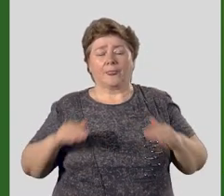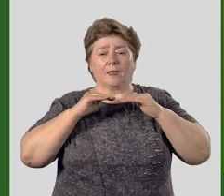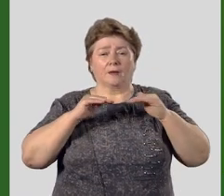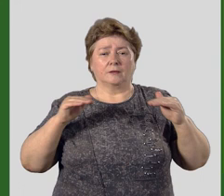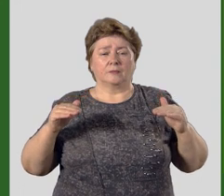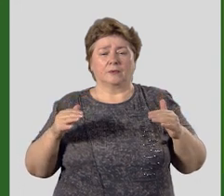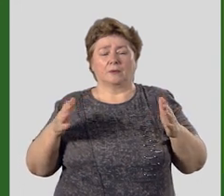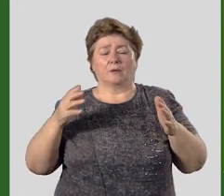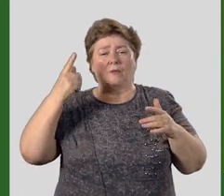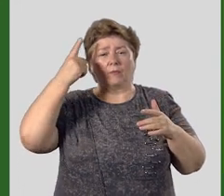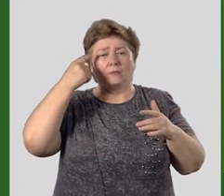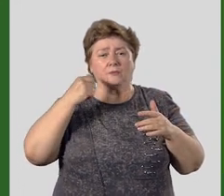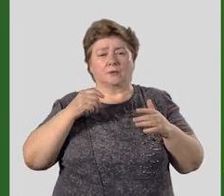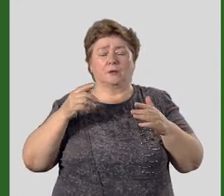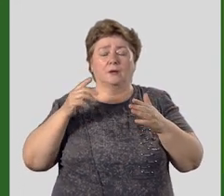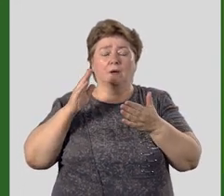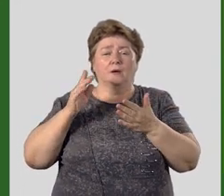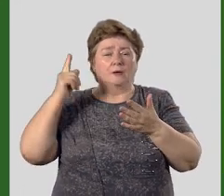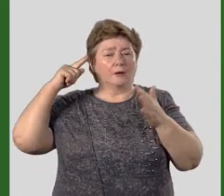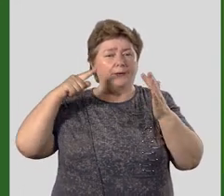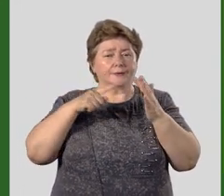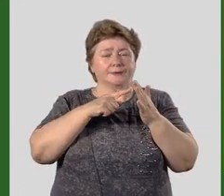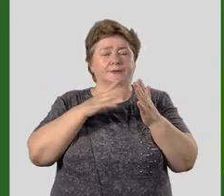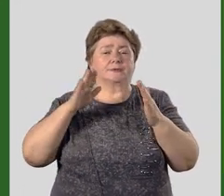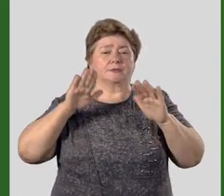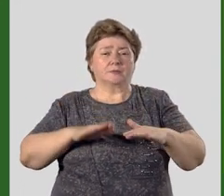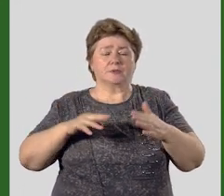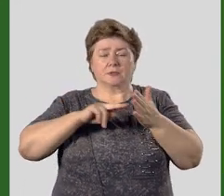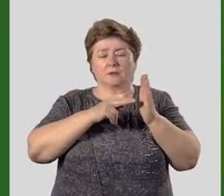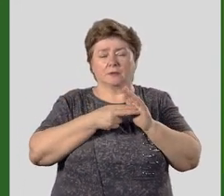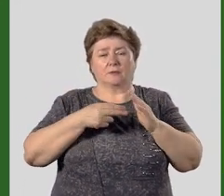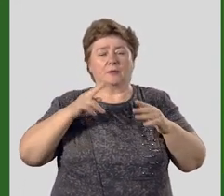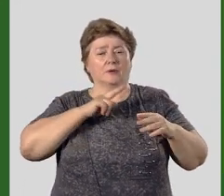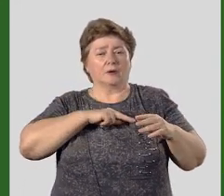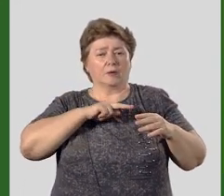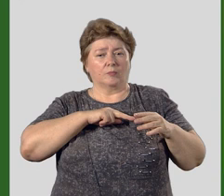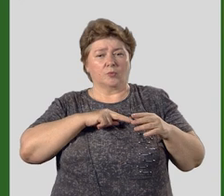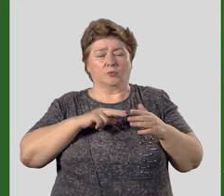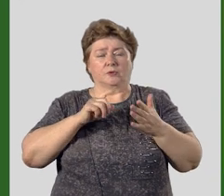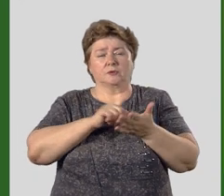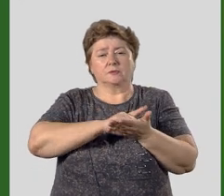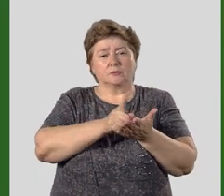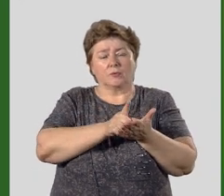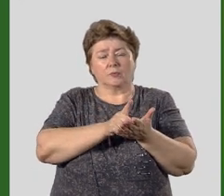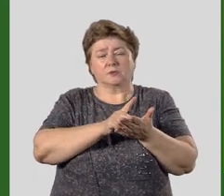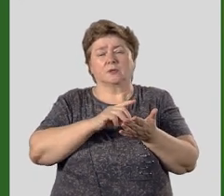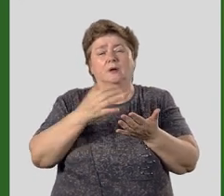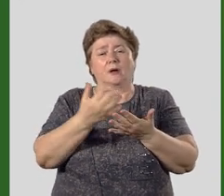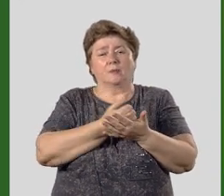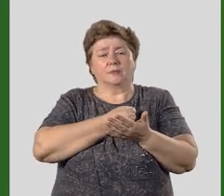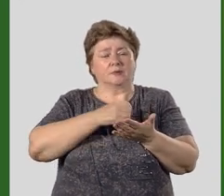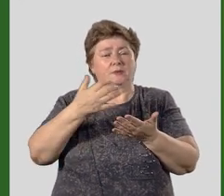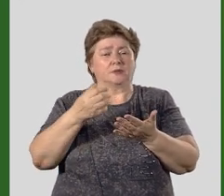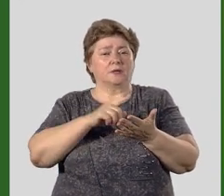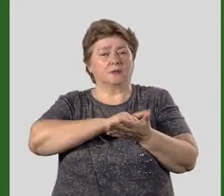Ребята, умение ориентироваться на местности и на плане, умение работать с компасом и